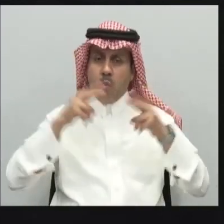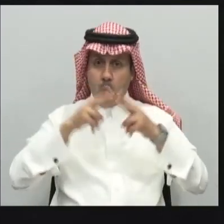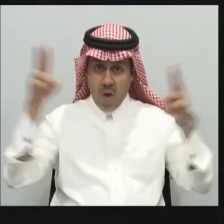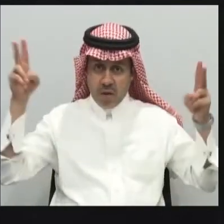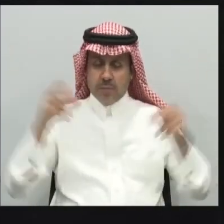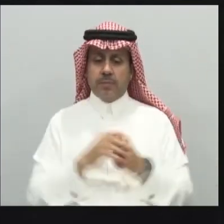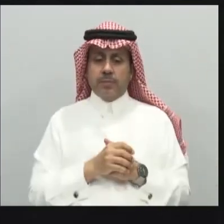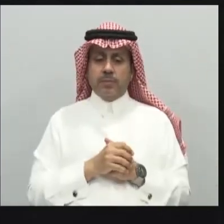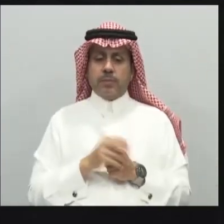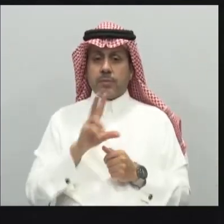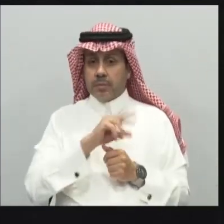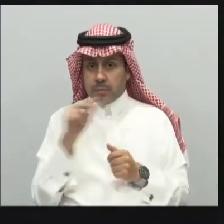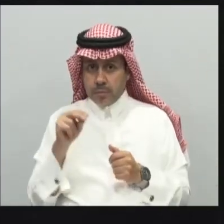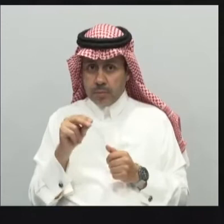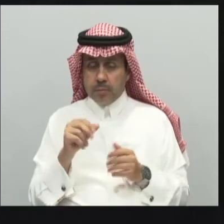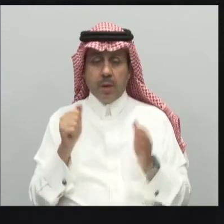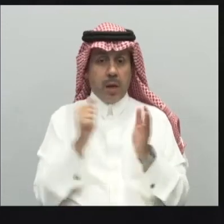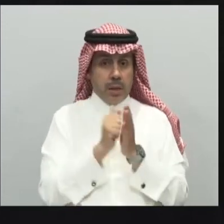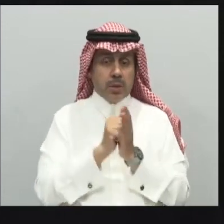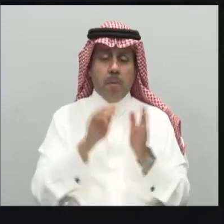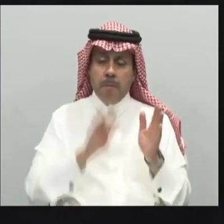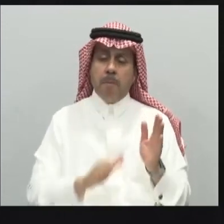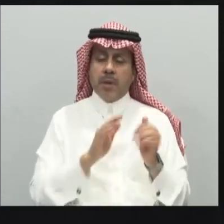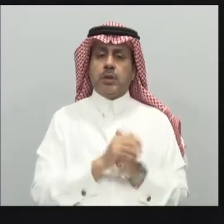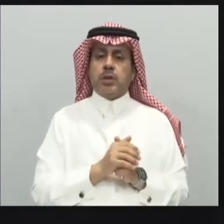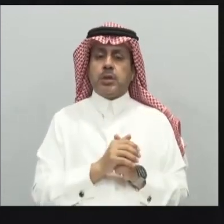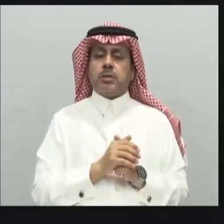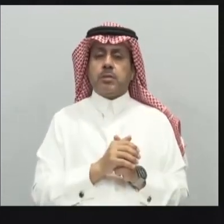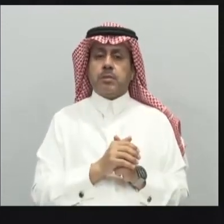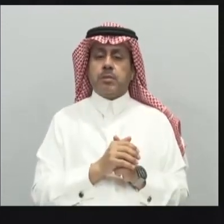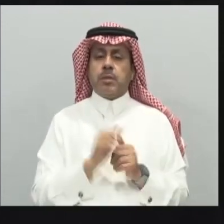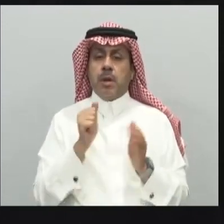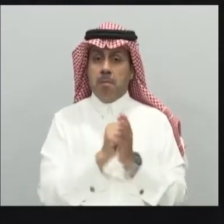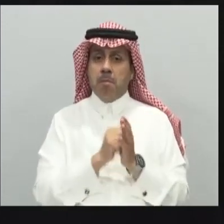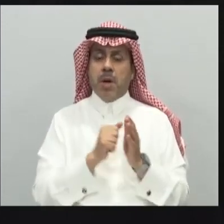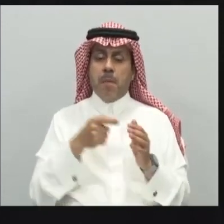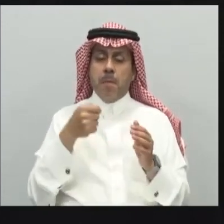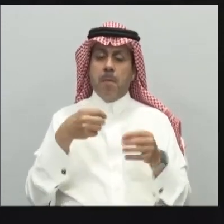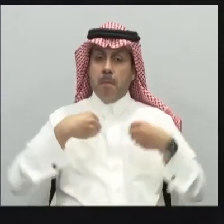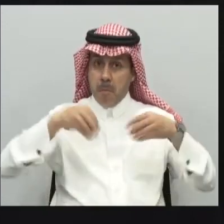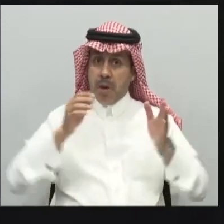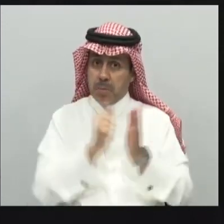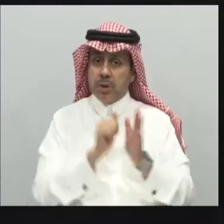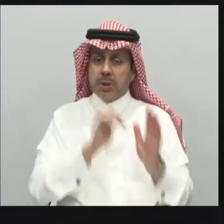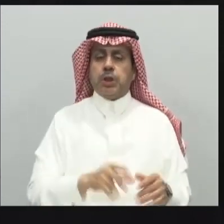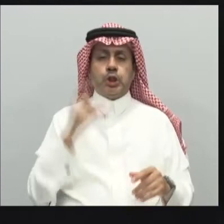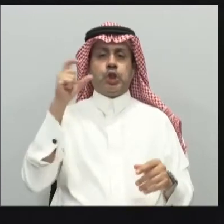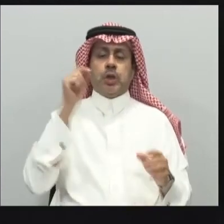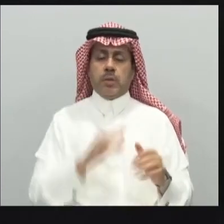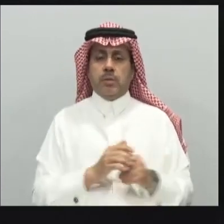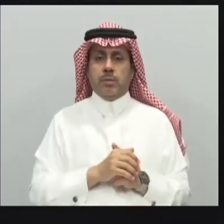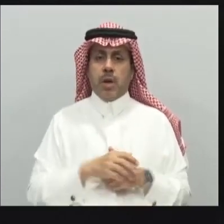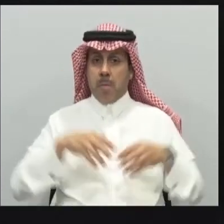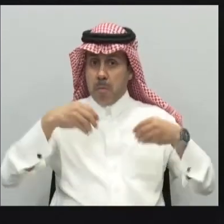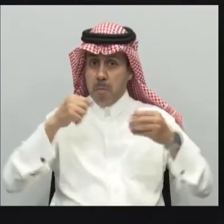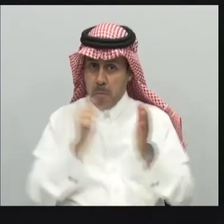مثاله ان يسكن البائع المنزل ان يسكن البائع والمنزل المبيع شهرا انا بعتك